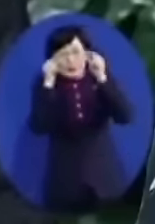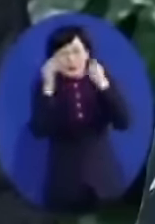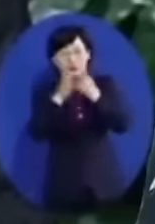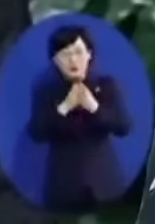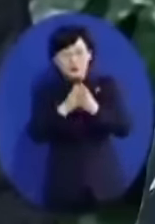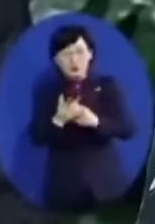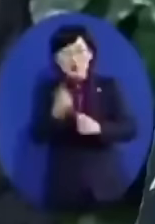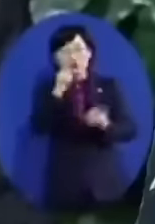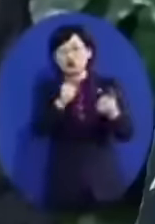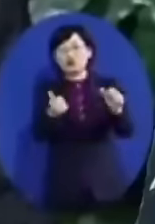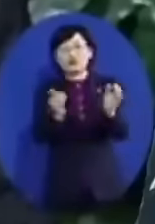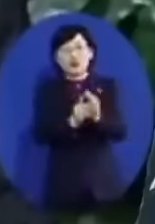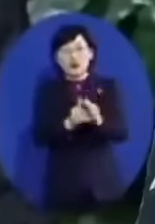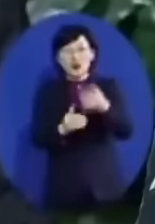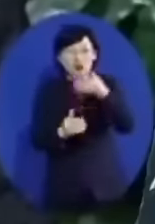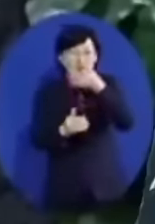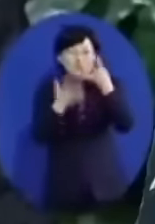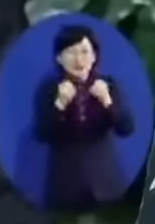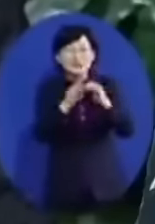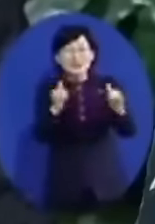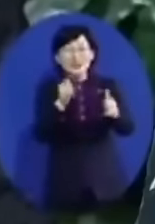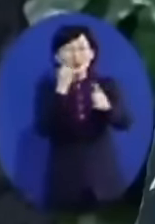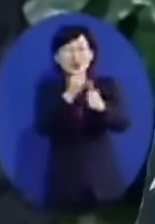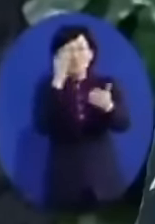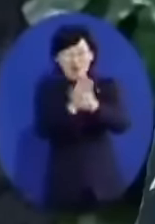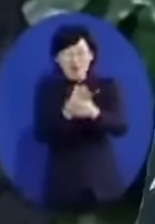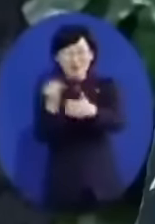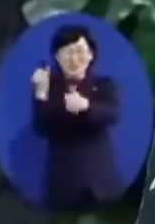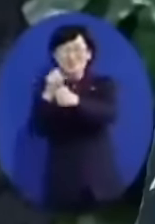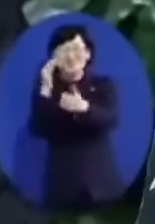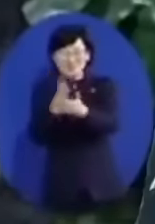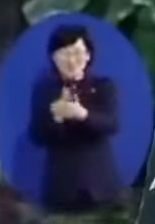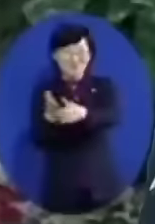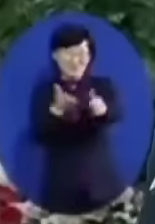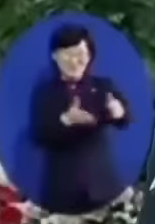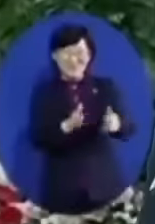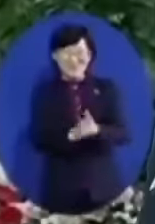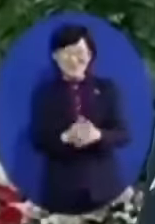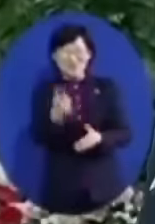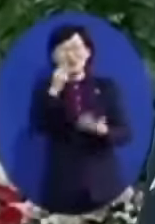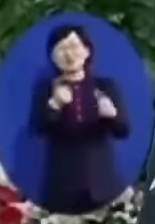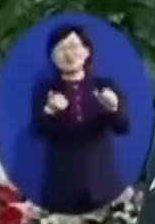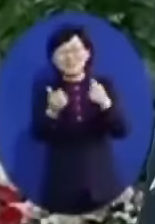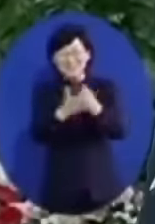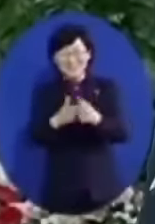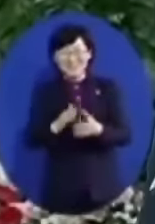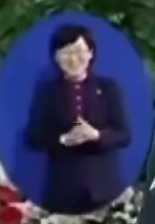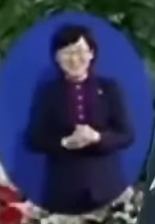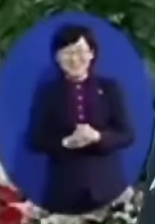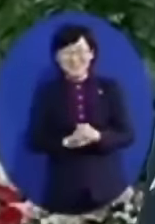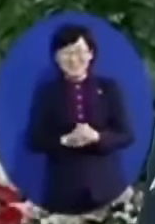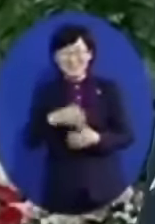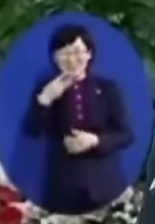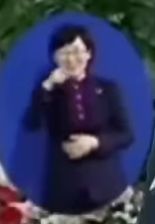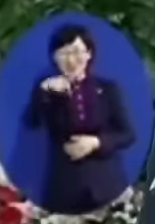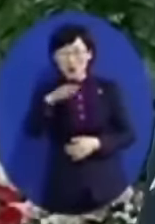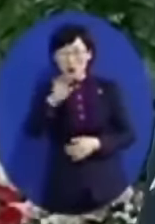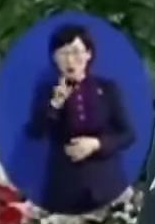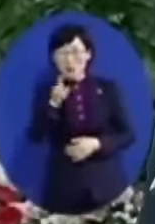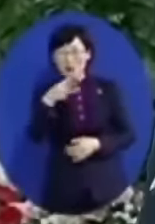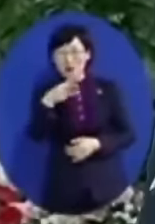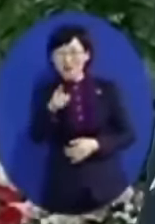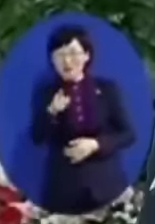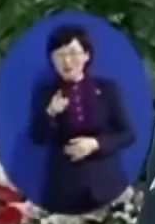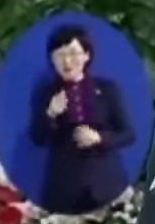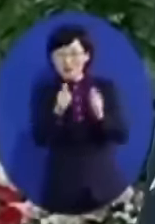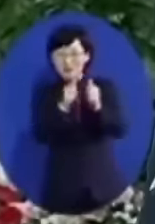것입니다. 욕심 많은 사람에게 시집도 가지 말고 장가도 가지 마세요. 빨리 죽습니다. 록펠러는 53세가